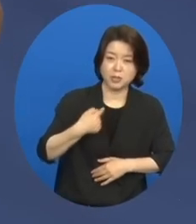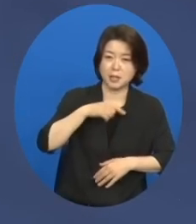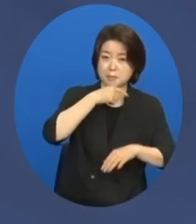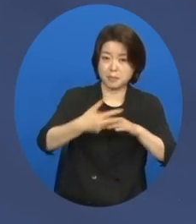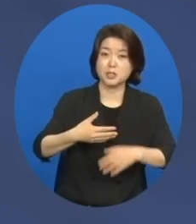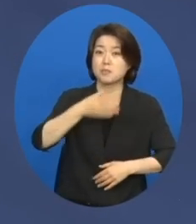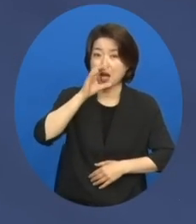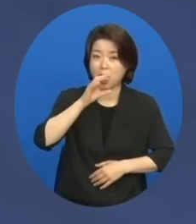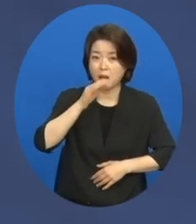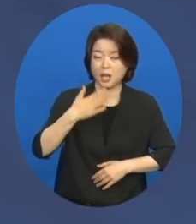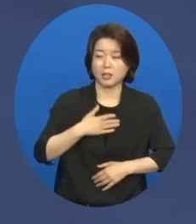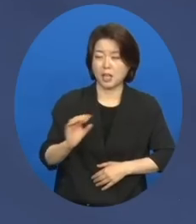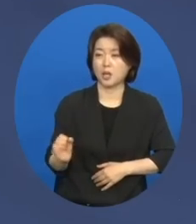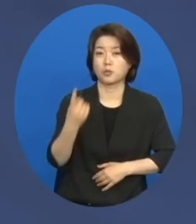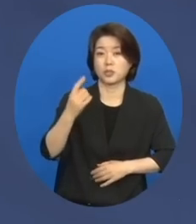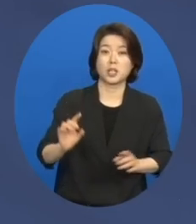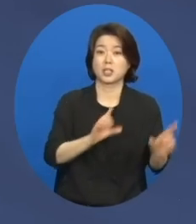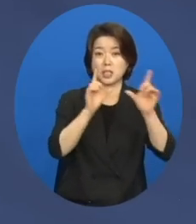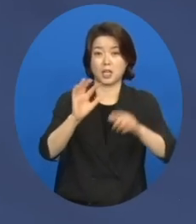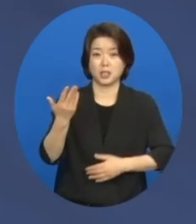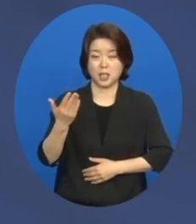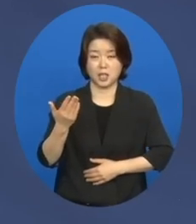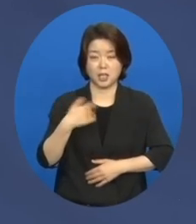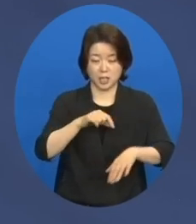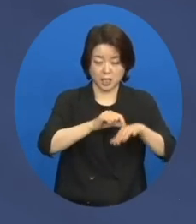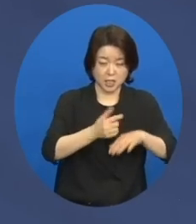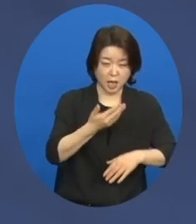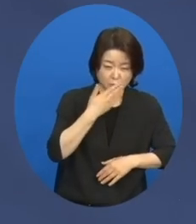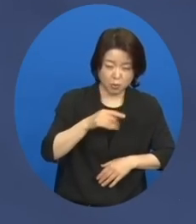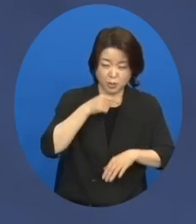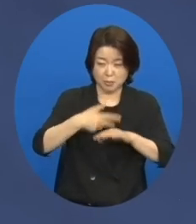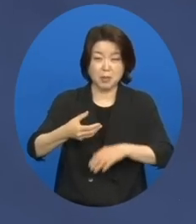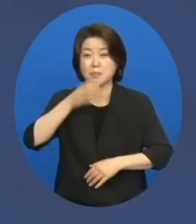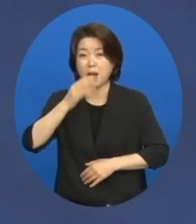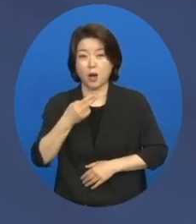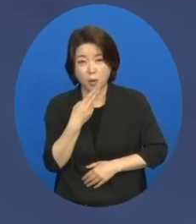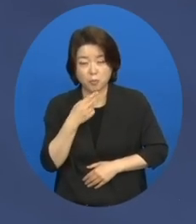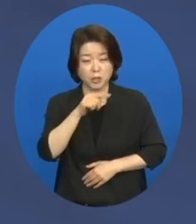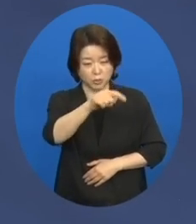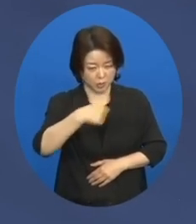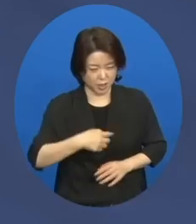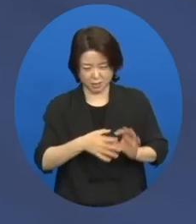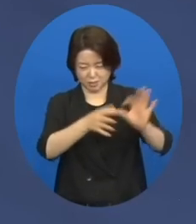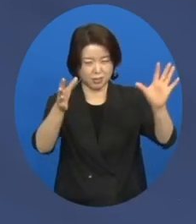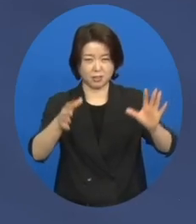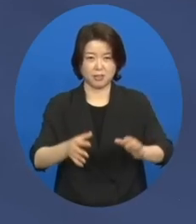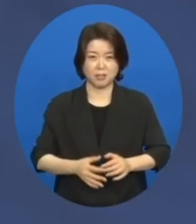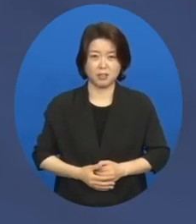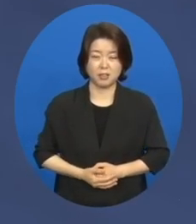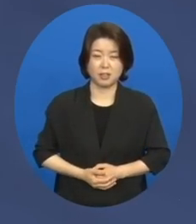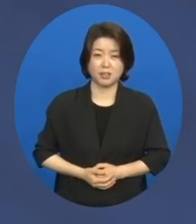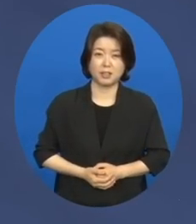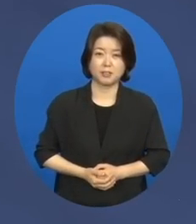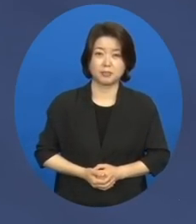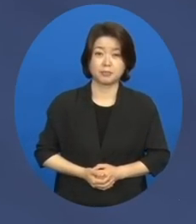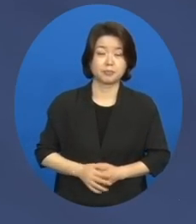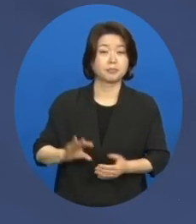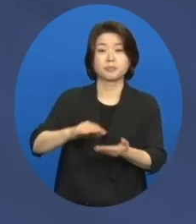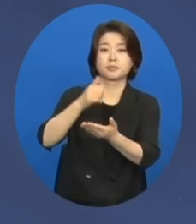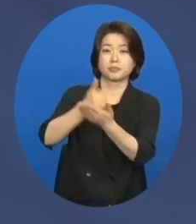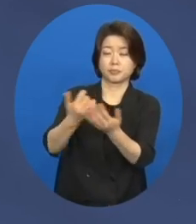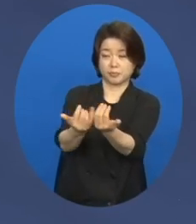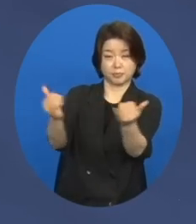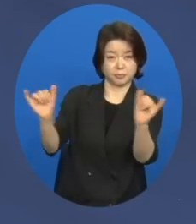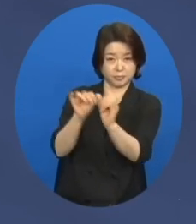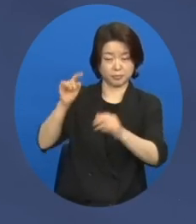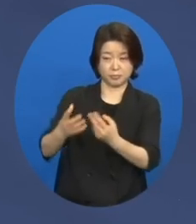자는 나로 인하여 살리라. 내 살을 먹고 내 피를 마시지 아니하면 너하고 나하고 아무런 상관이 없다. 그리스도인